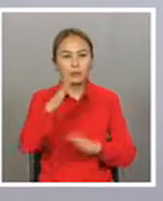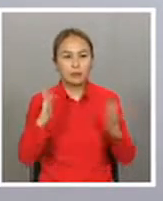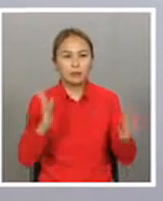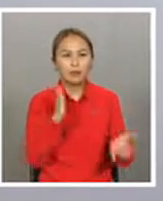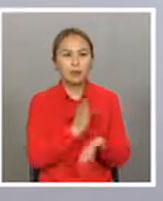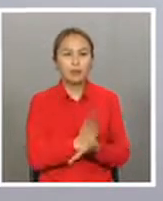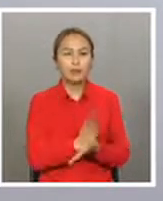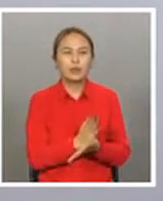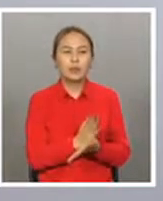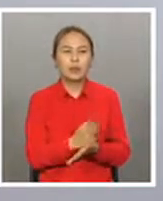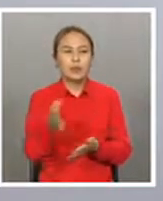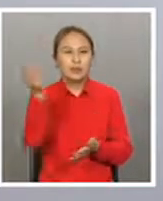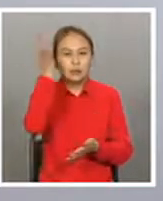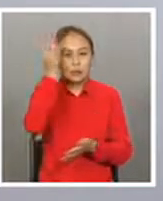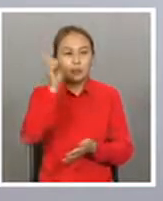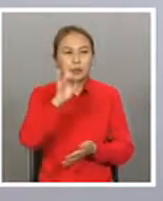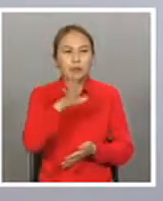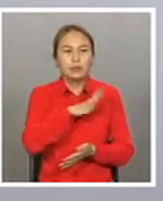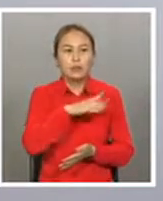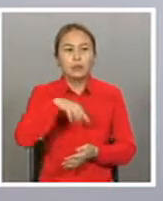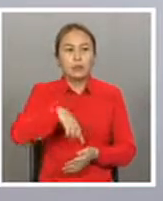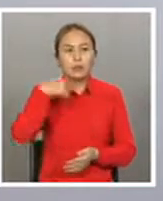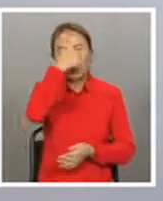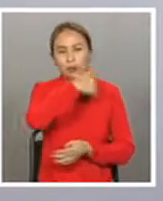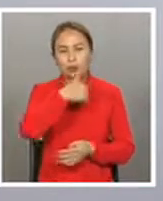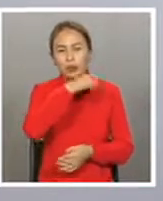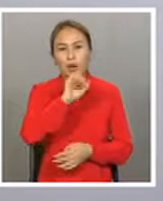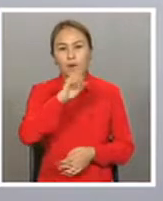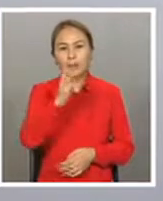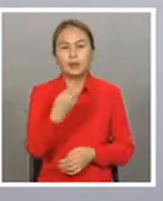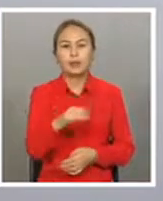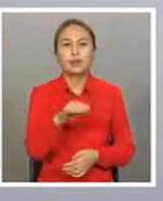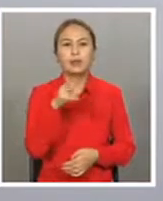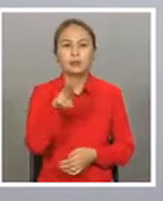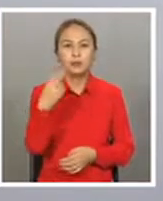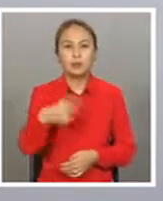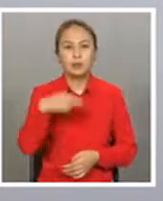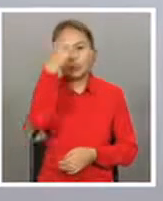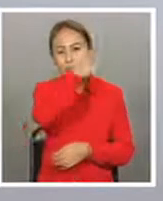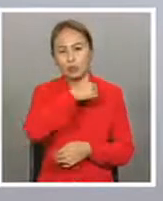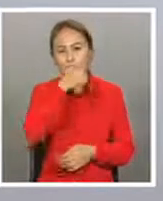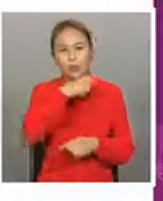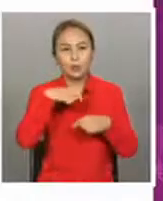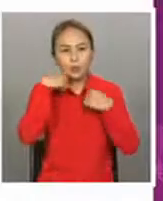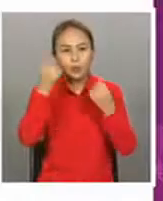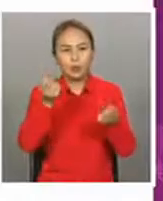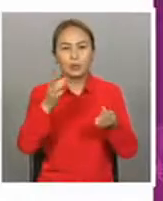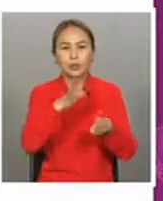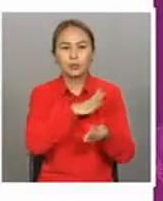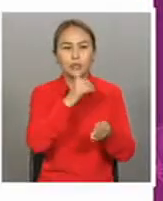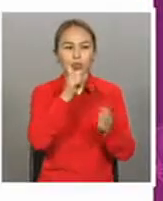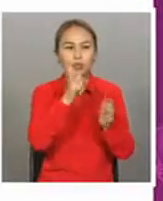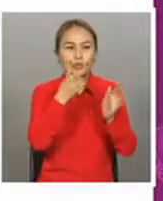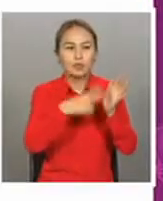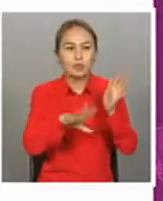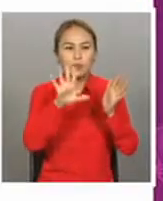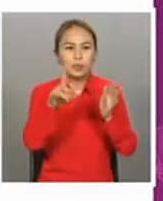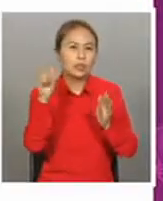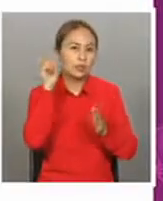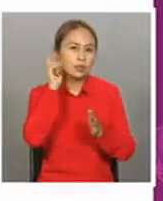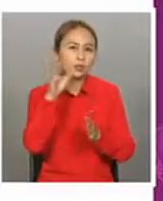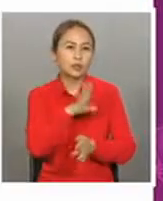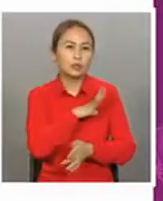екен. Естеріңізде болса, биыл 2020 жылы Абай атамыздың туғанына 175